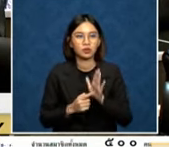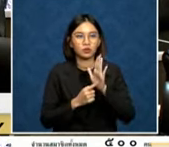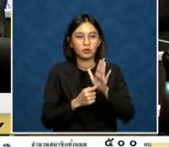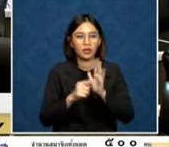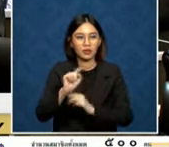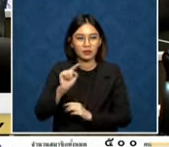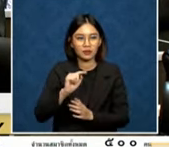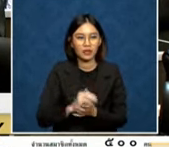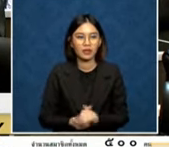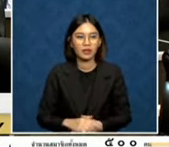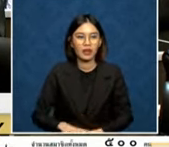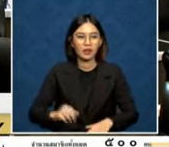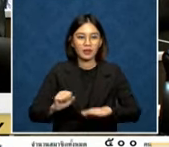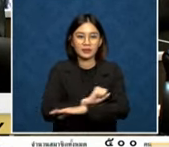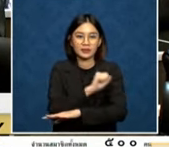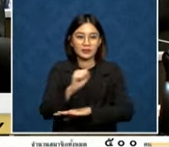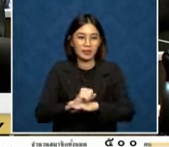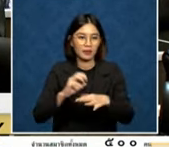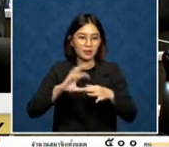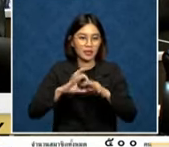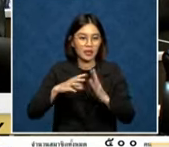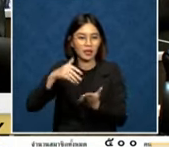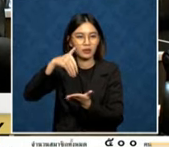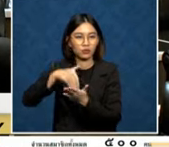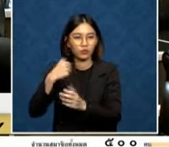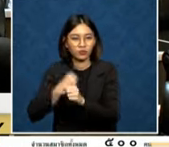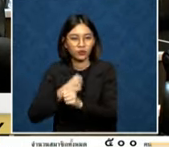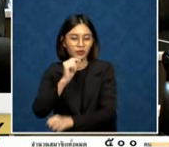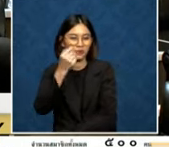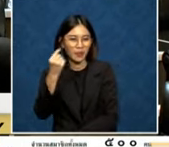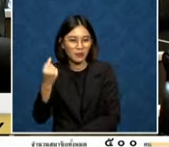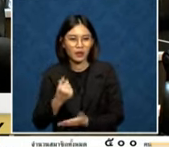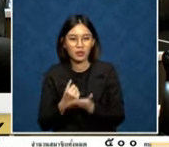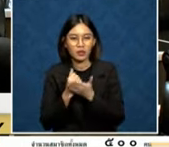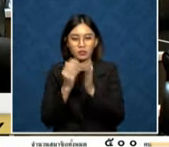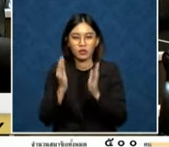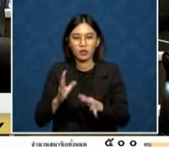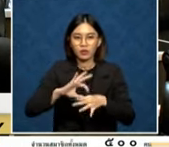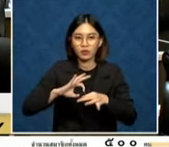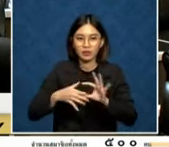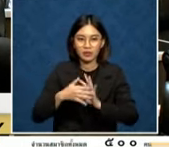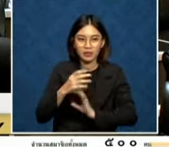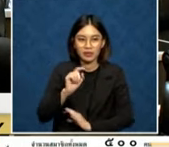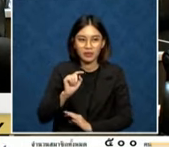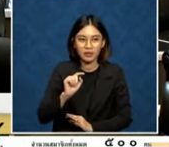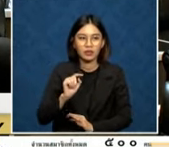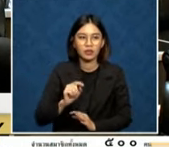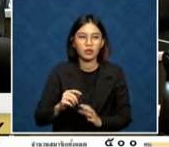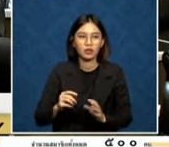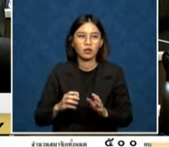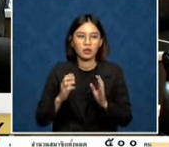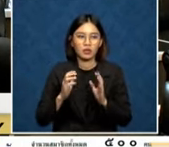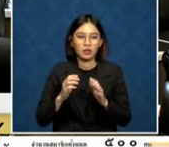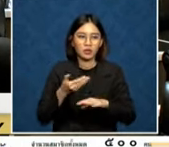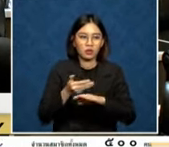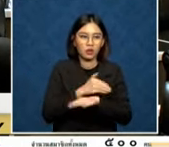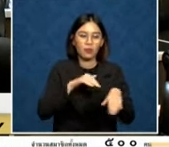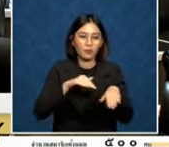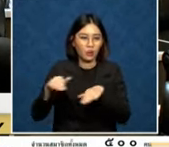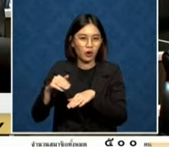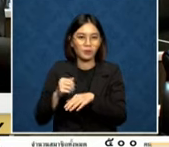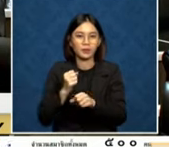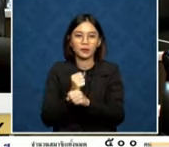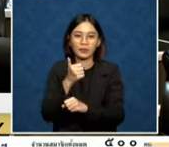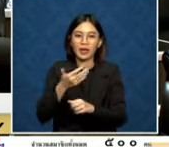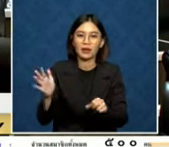ครับสนามกีฬานะครับศูนย์ฝึกซ้อมที่ทันสมัยเนี่ยก็จะช่วยให้นักกีฬาเนี่ยนะครับของเราเนี่ยได้สามารถเตรียมความพร้อมได้อย่าง